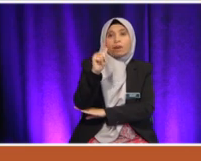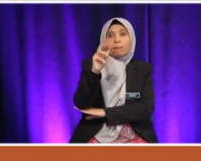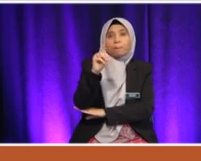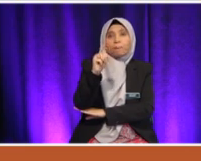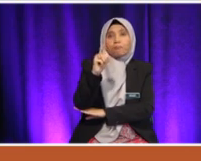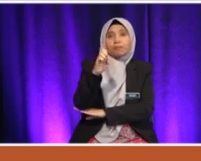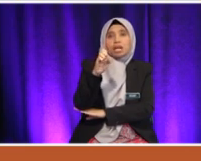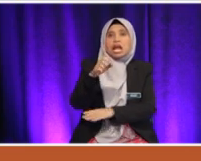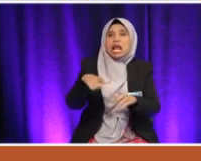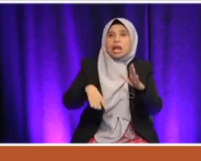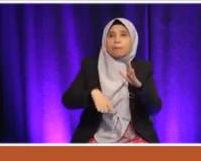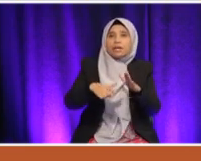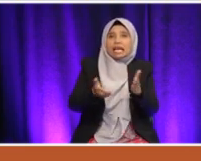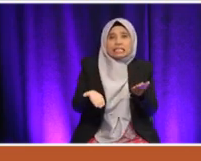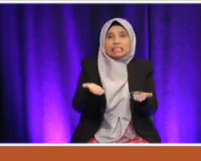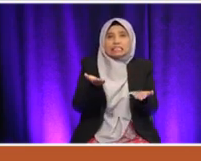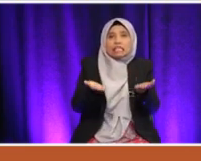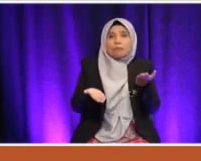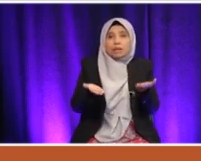kemudian Oke